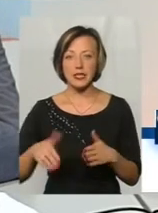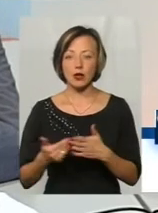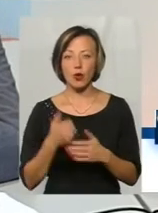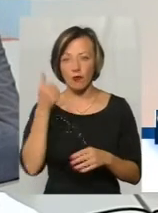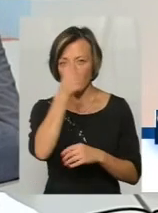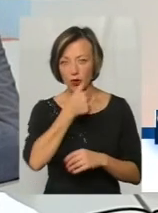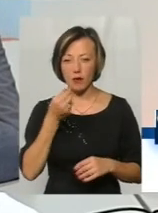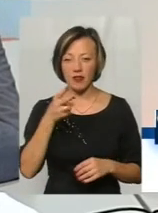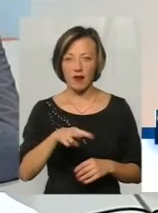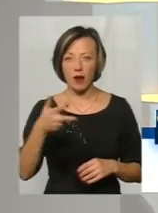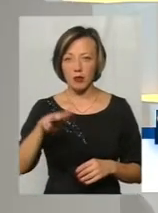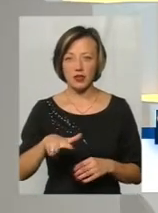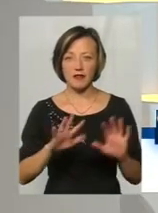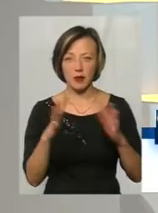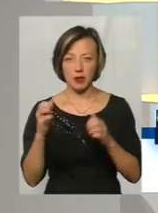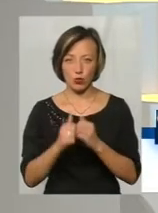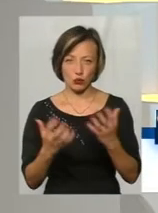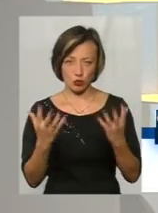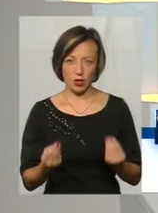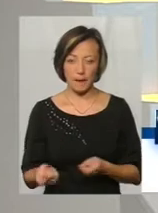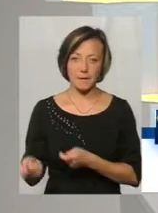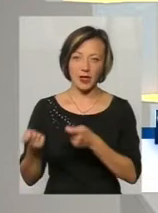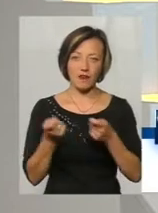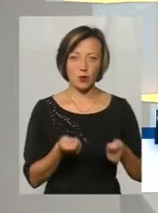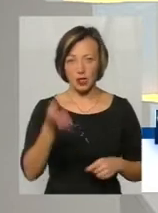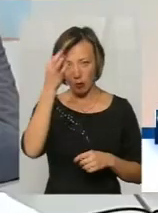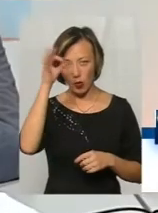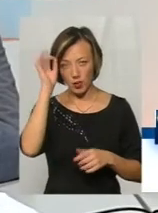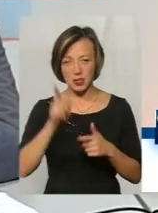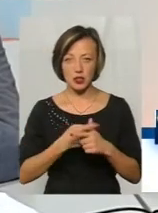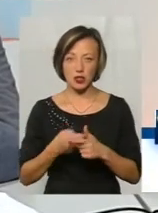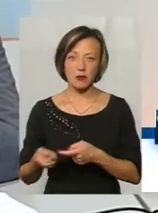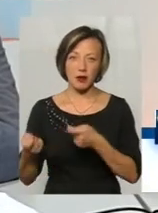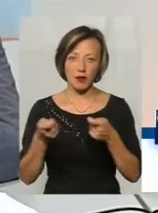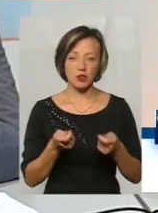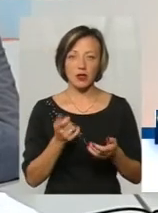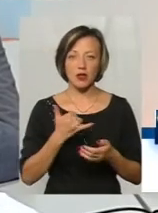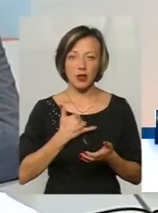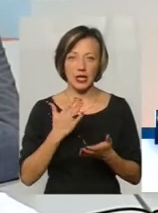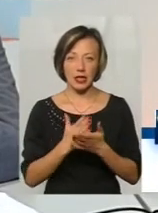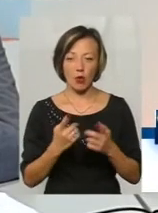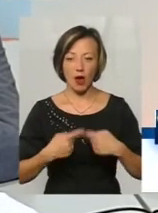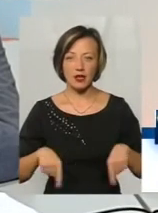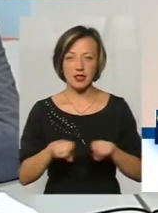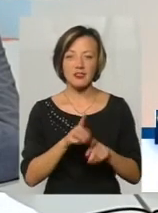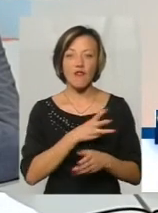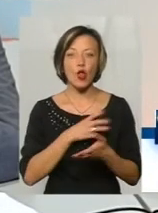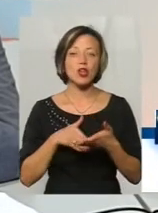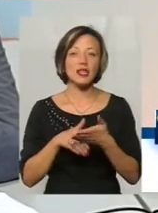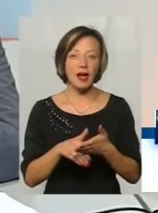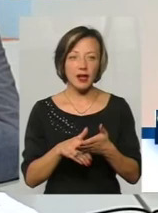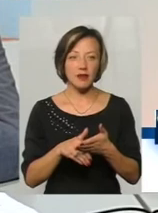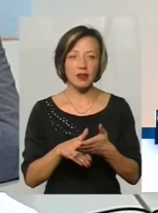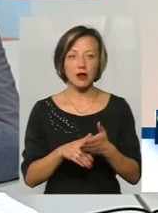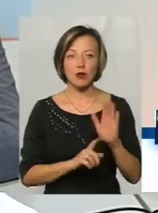по 2-3 випадки кожен день. Привозила патрульна поліція, чи привозила, в нас є організація «Врятуй життя волонтери», це привозили,